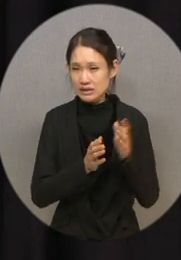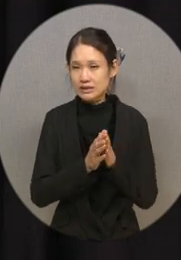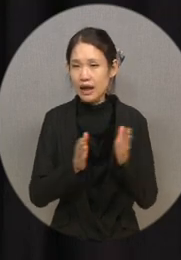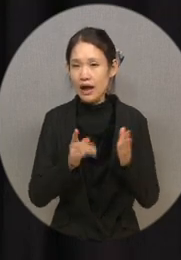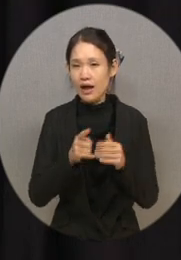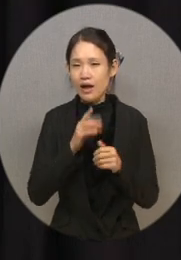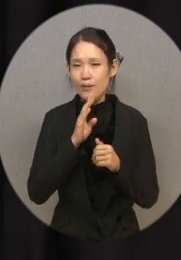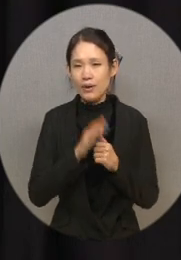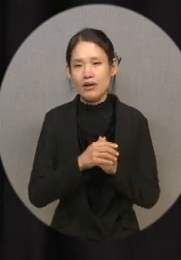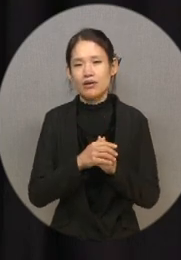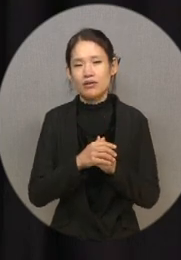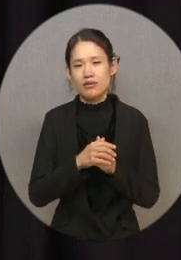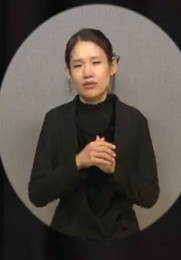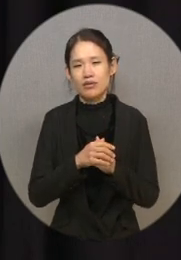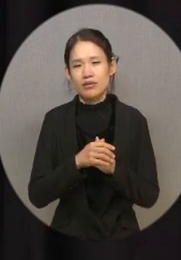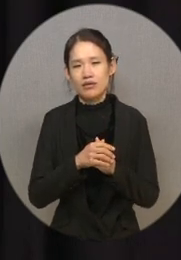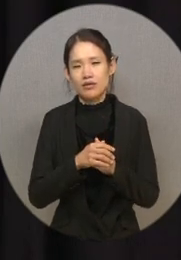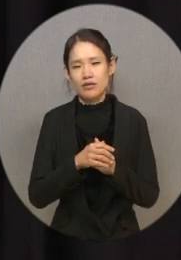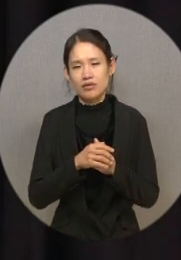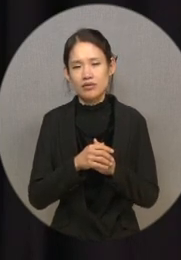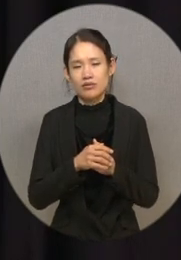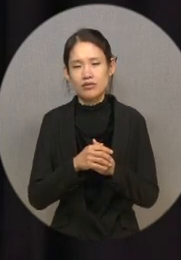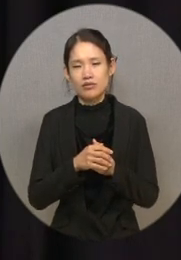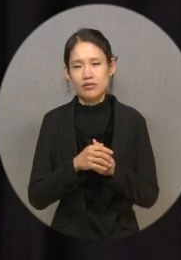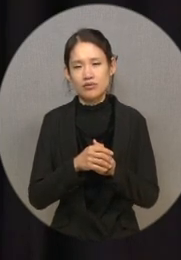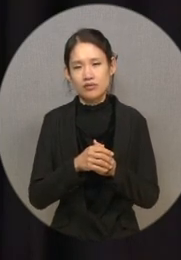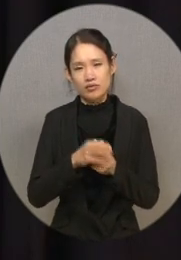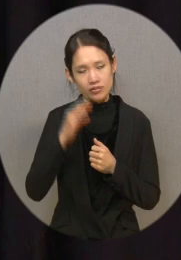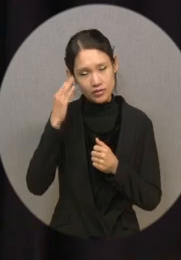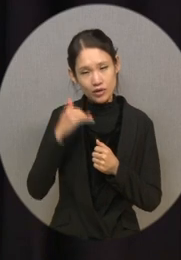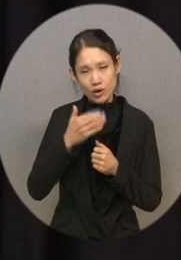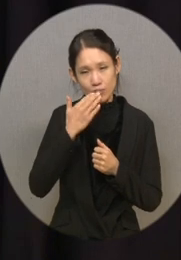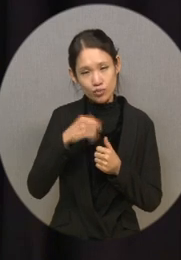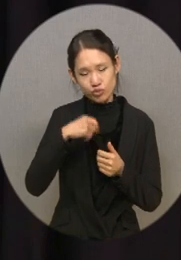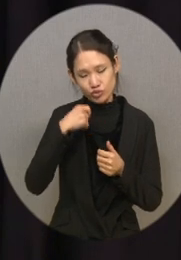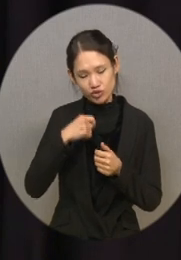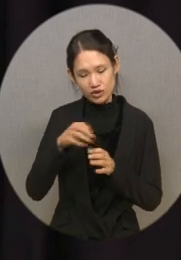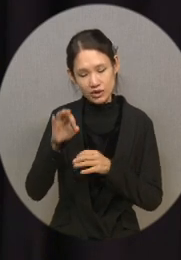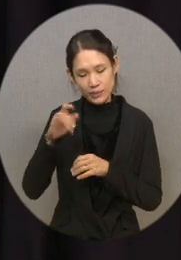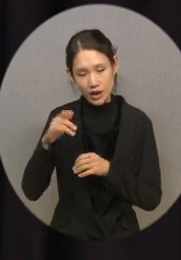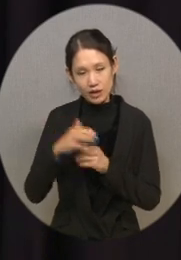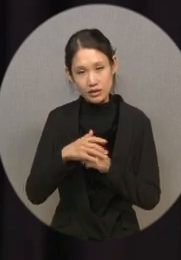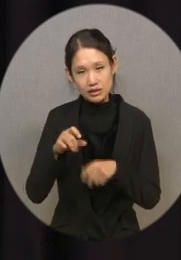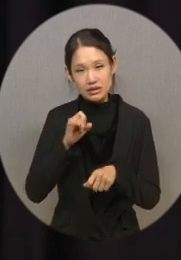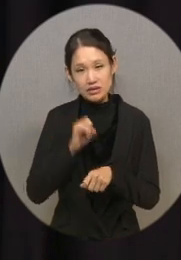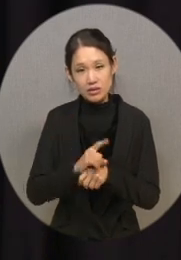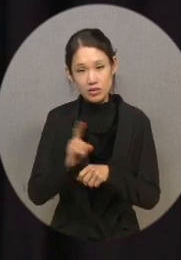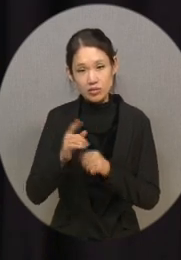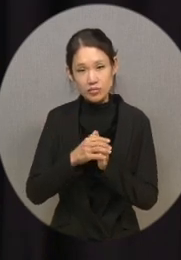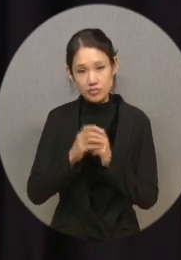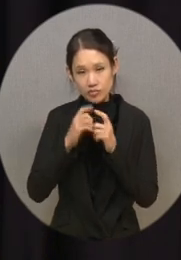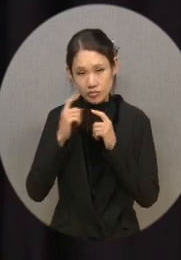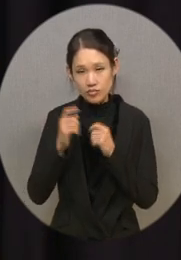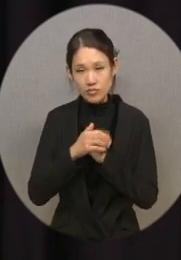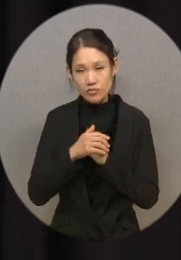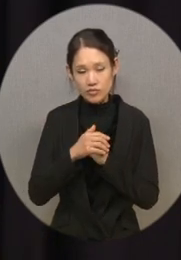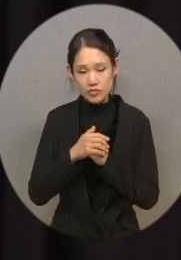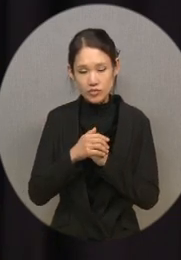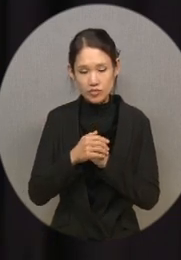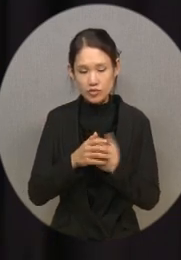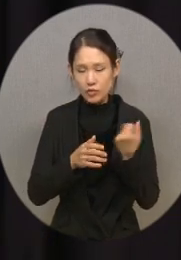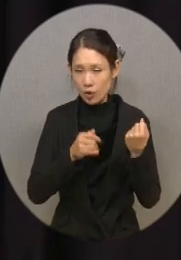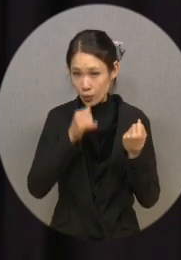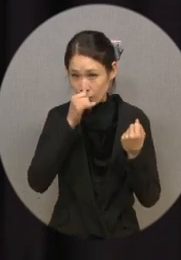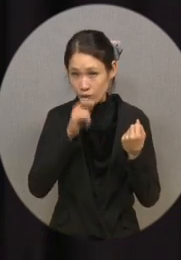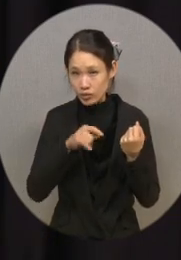좋습니다. 그런데 우리나라 이제 푸드뱅크의 특성은 예. 그런 민간적인 요소도 갖고